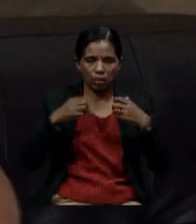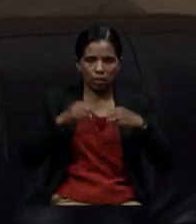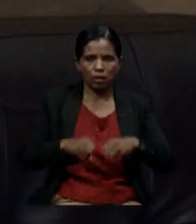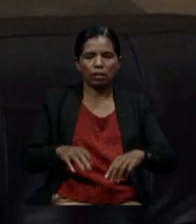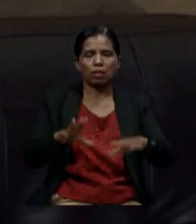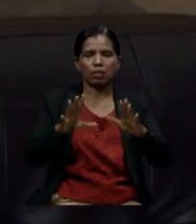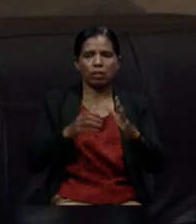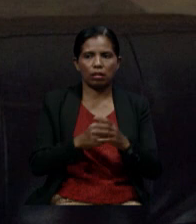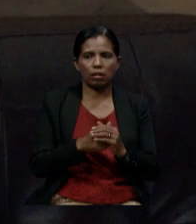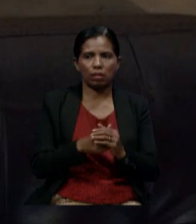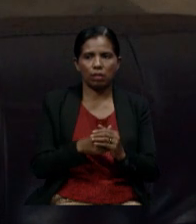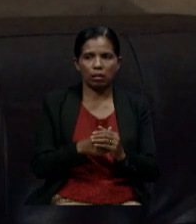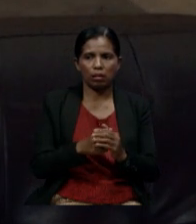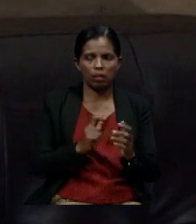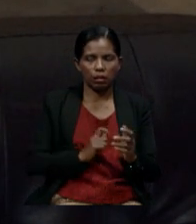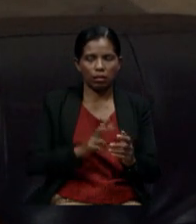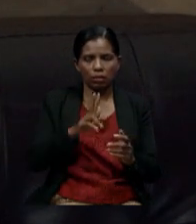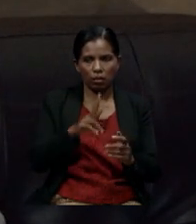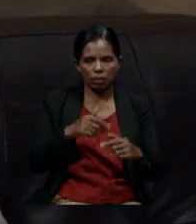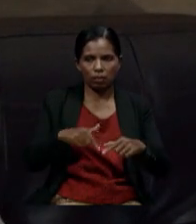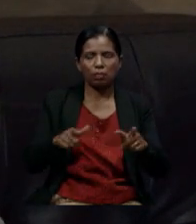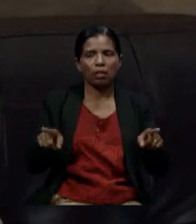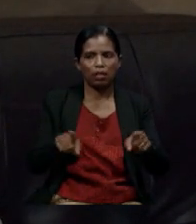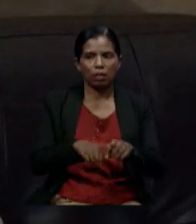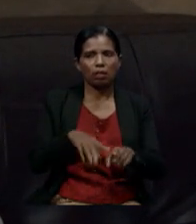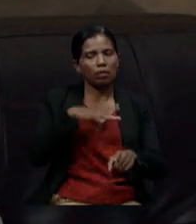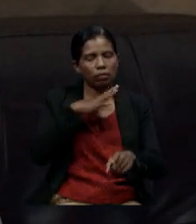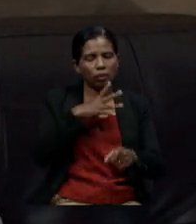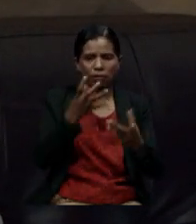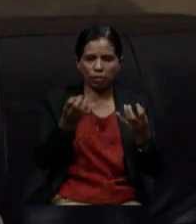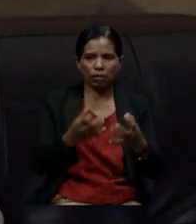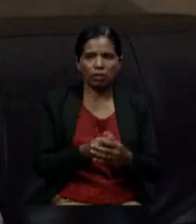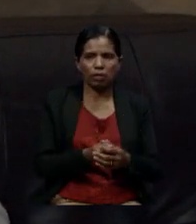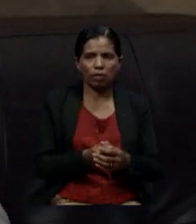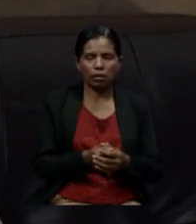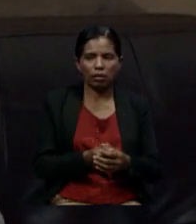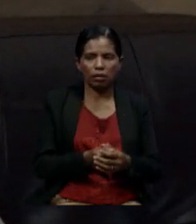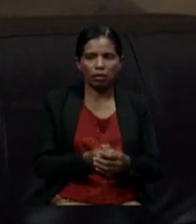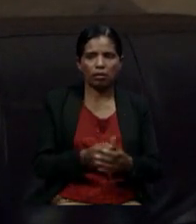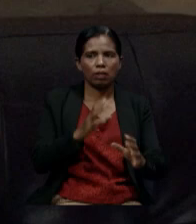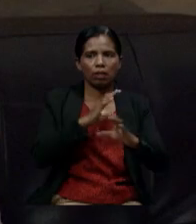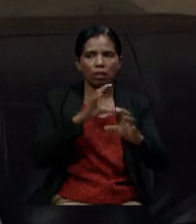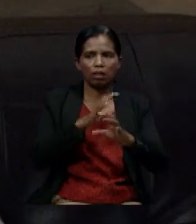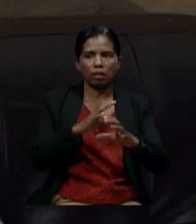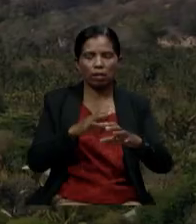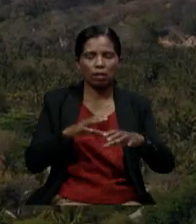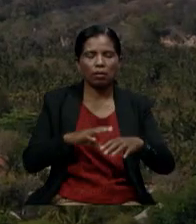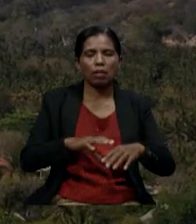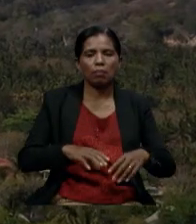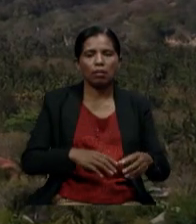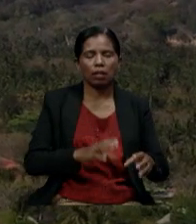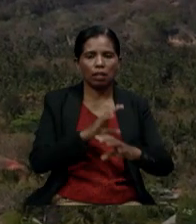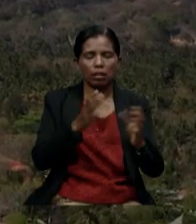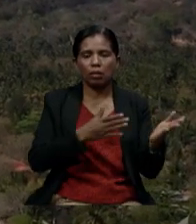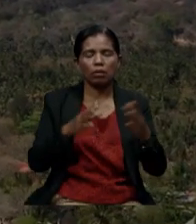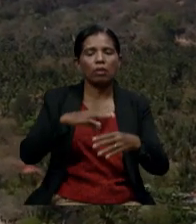ia tastul ni ambane nemos anesa ne fuer lu bukira i pior lu mak kareta barak ba fakar fuer no